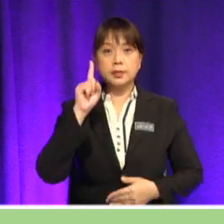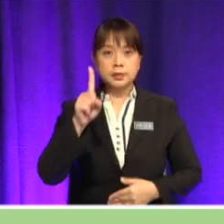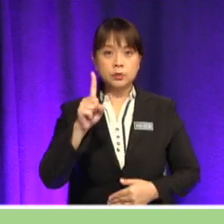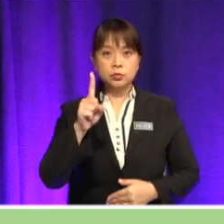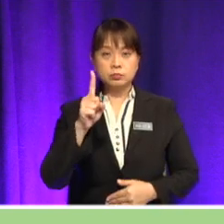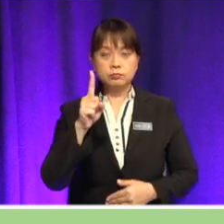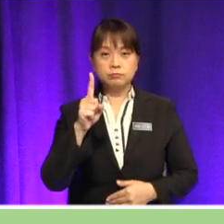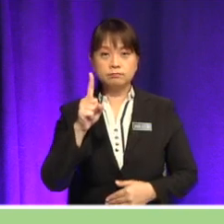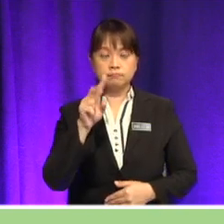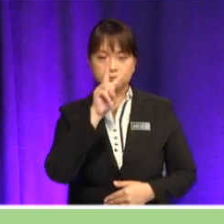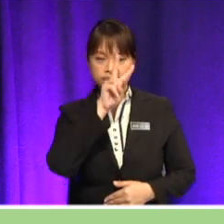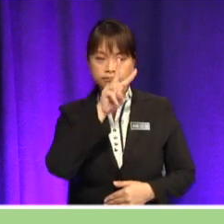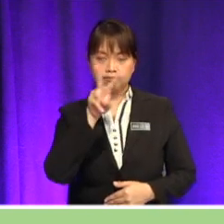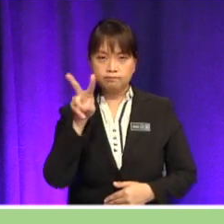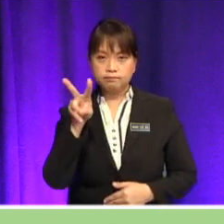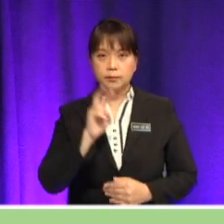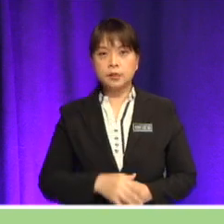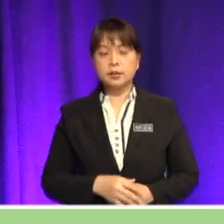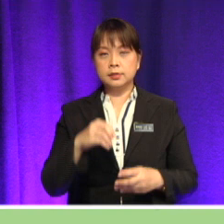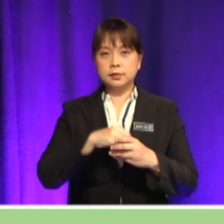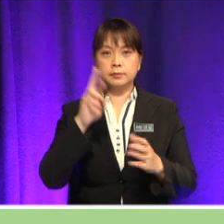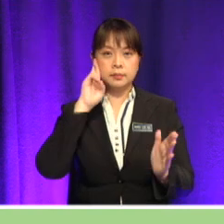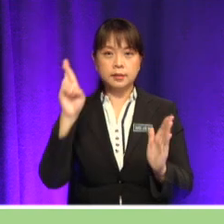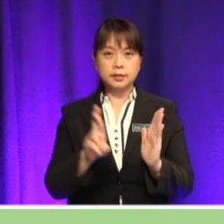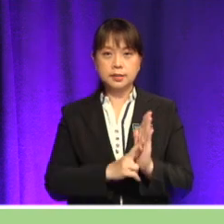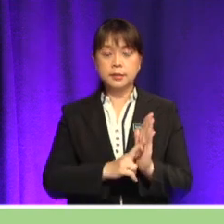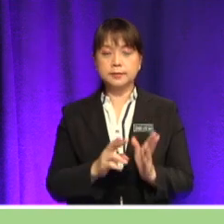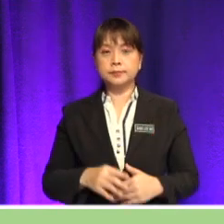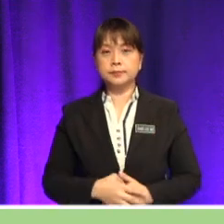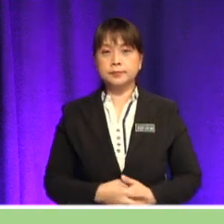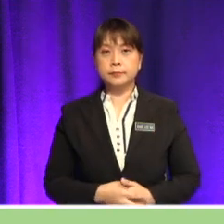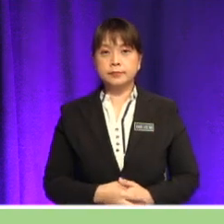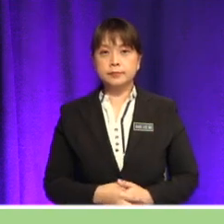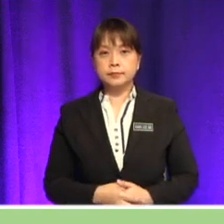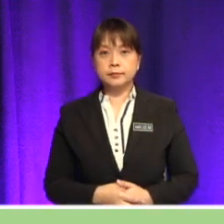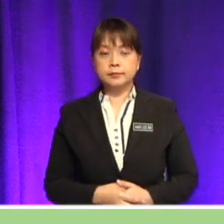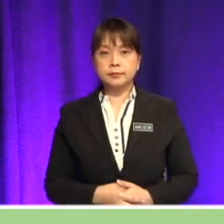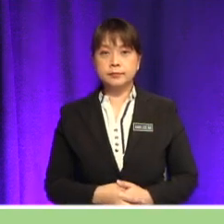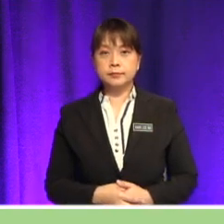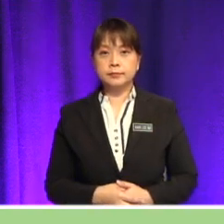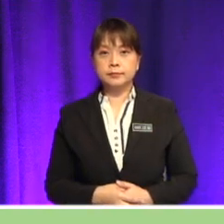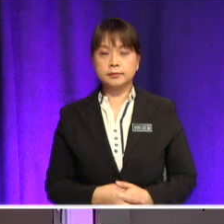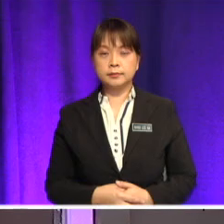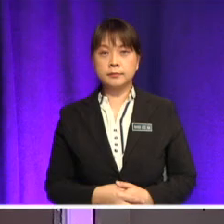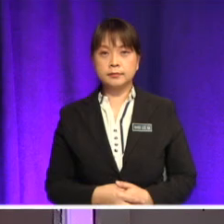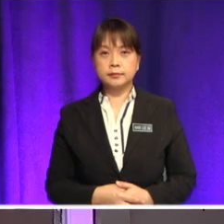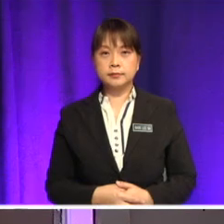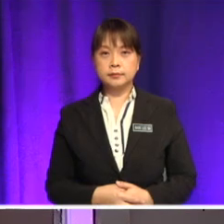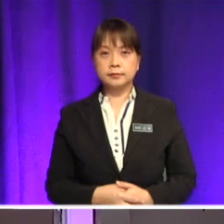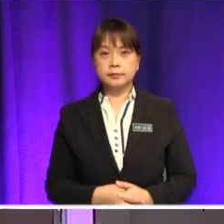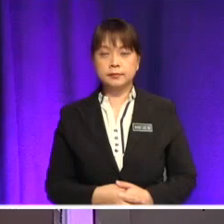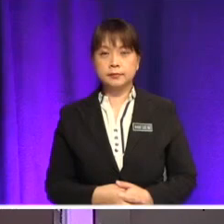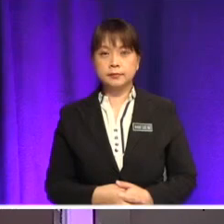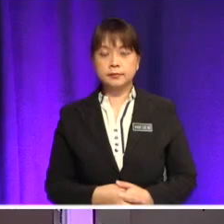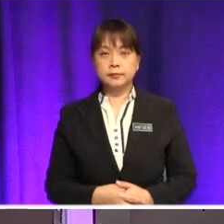berdasarkan eksperimen dalam raja satu pohon satu oke adalah apa yang